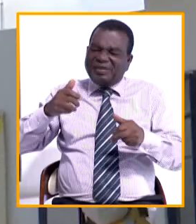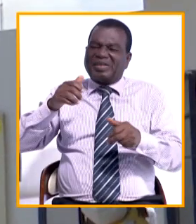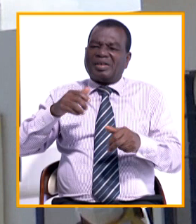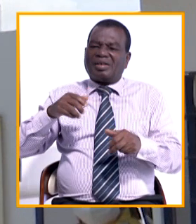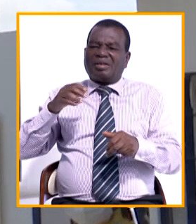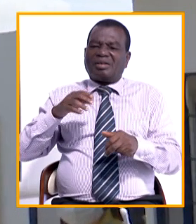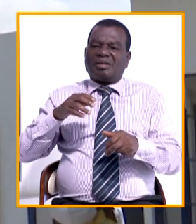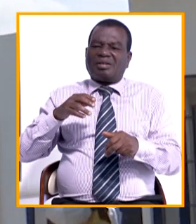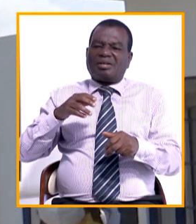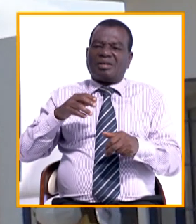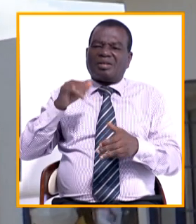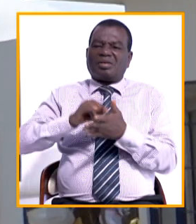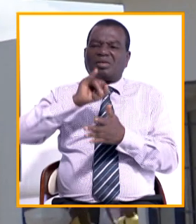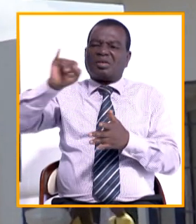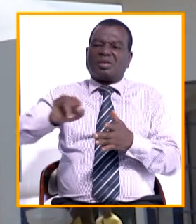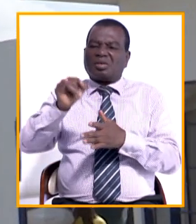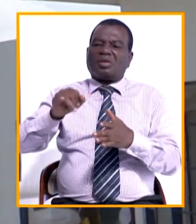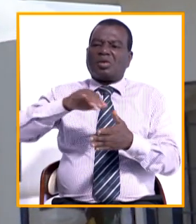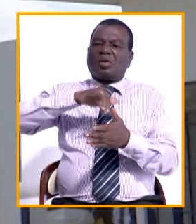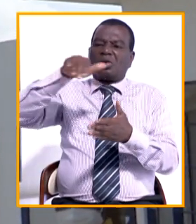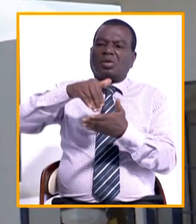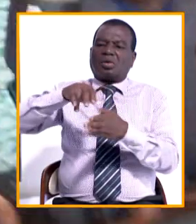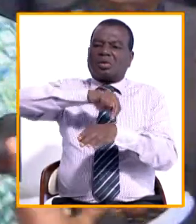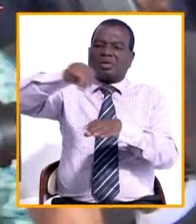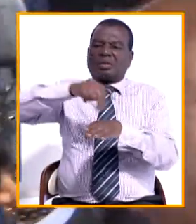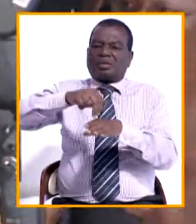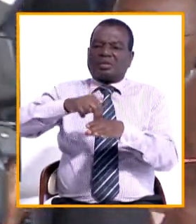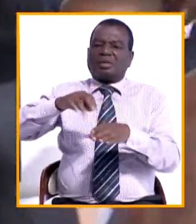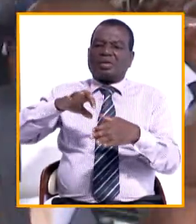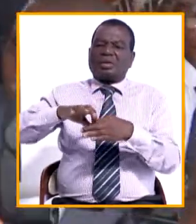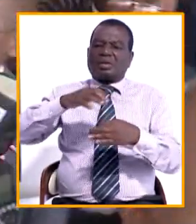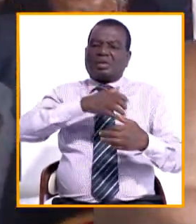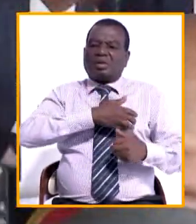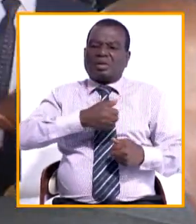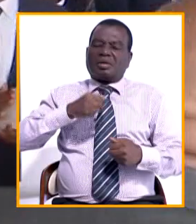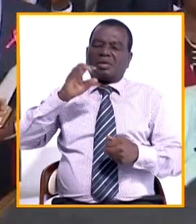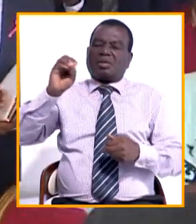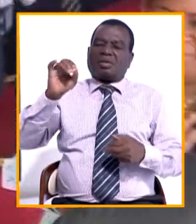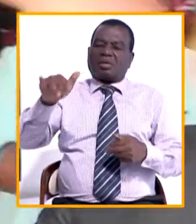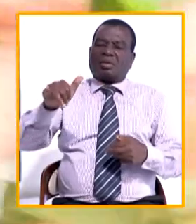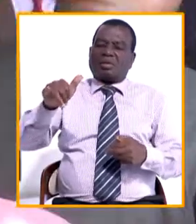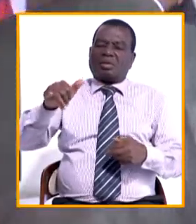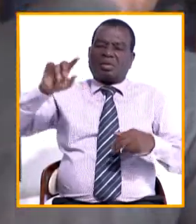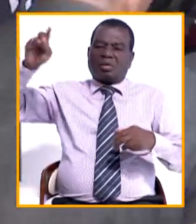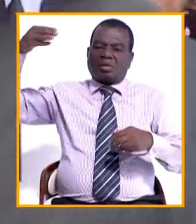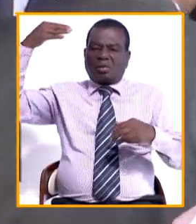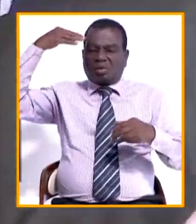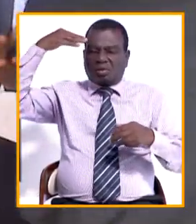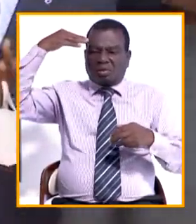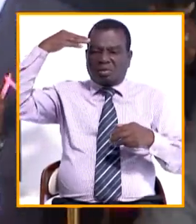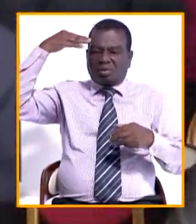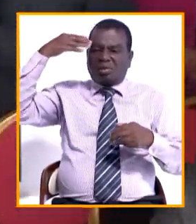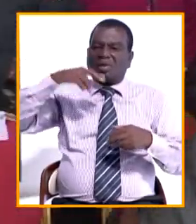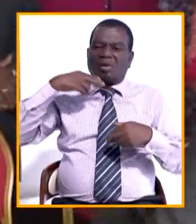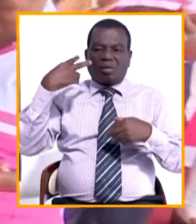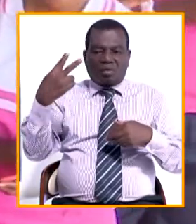tôt. Ce jeudi, au Centre national d'oncologie médicale et de radiothérapie à Alassane Ouattara de Cocody, le Premier ministre Patrick Hachi